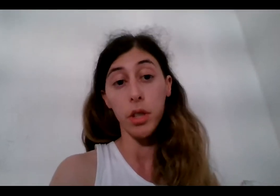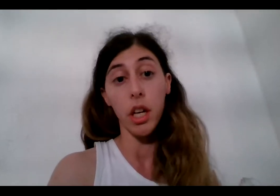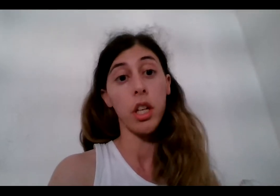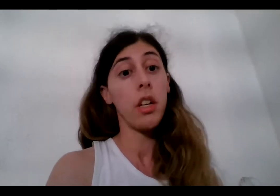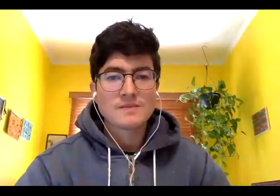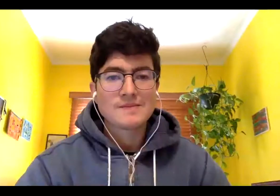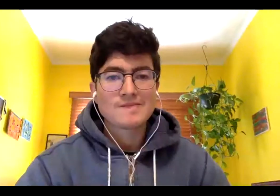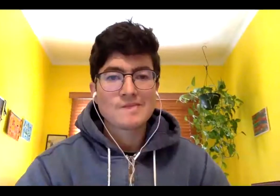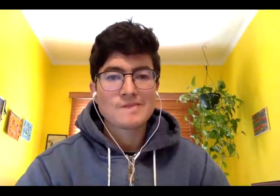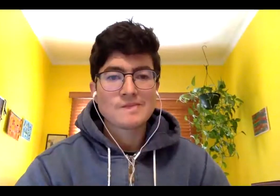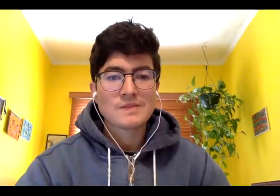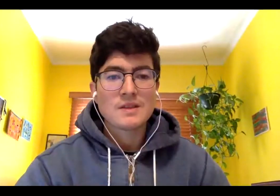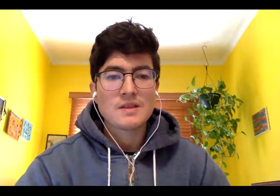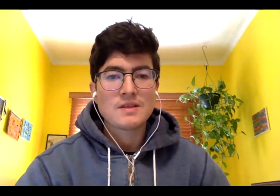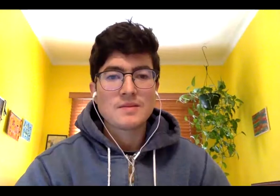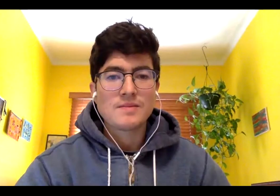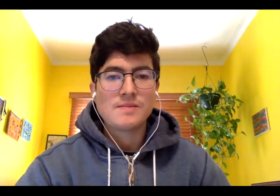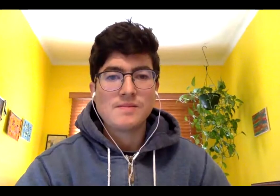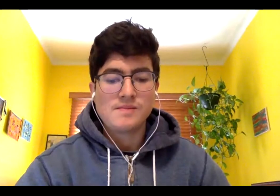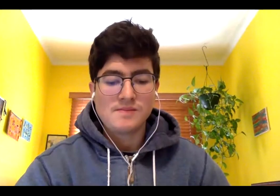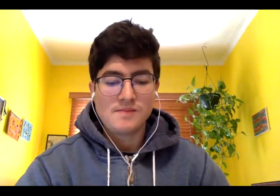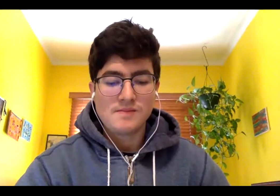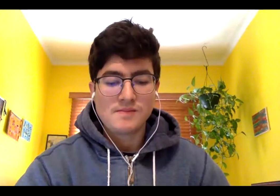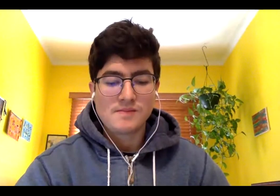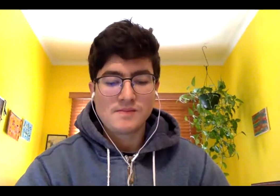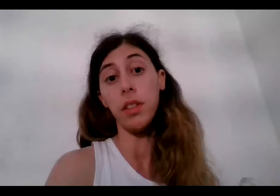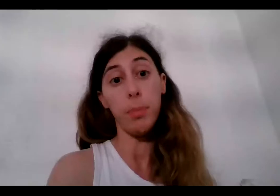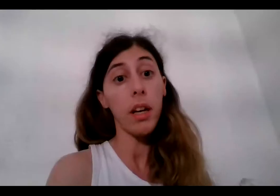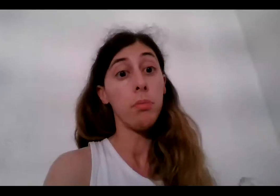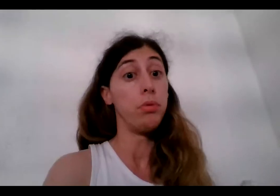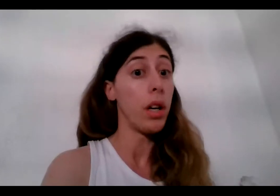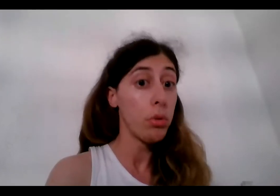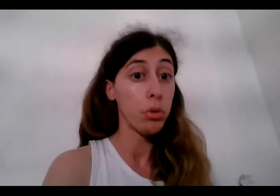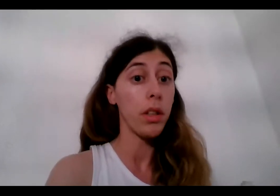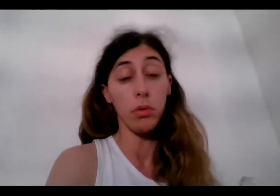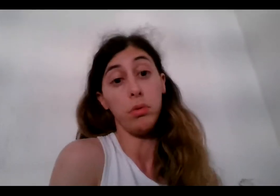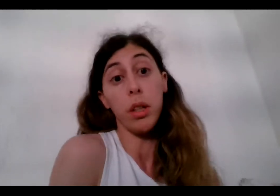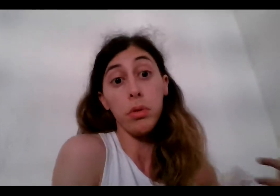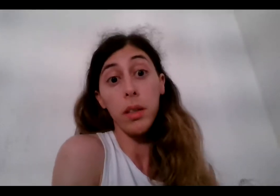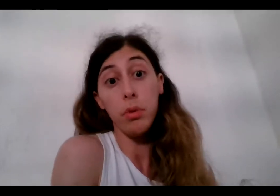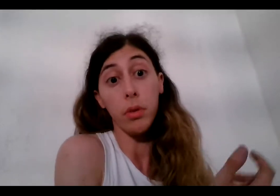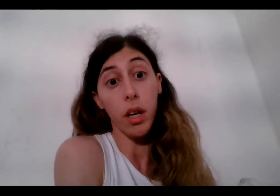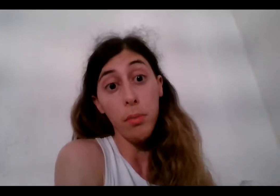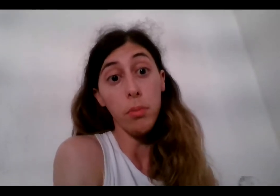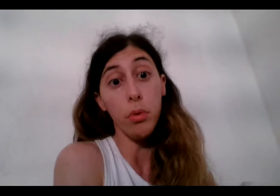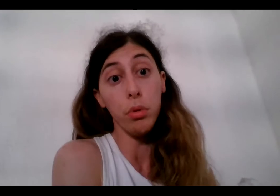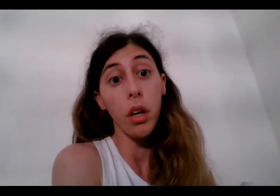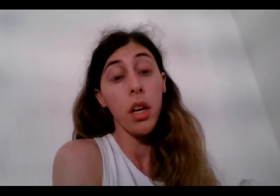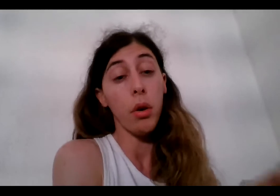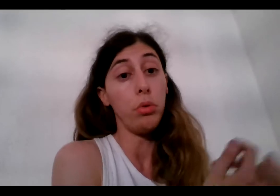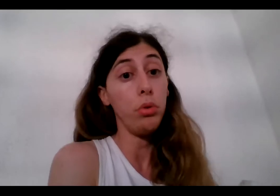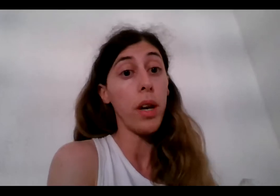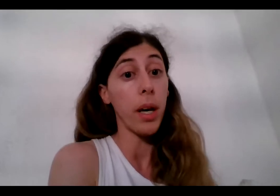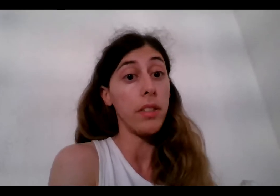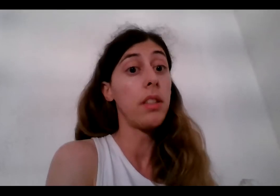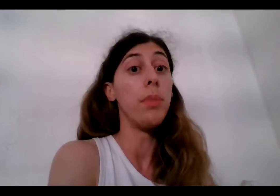prise en charge. On est à un tournant historique de la prise en charge en France et on espère pouvoir construire, ou du moins contribuer à notre humble mesure,